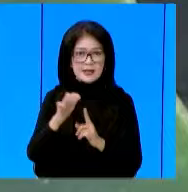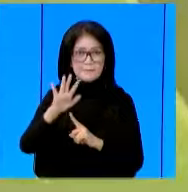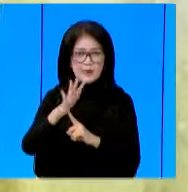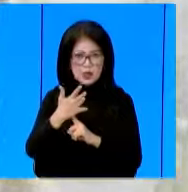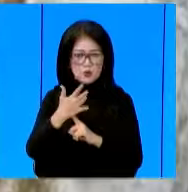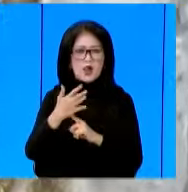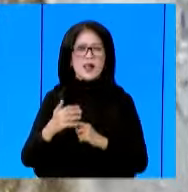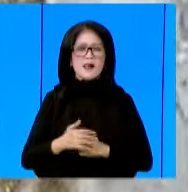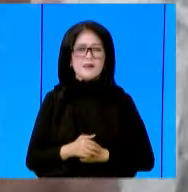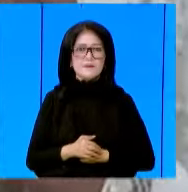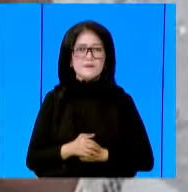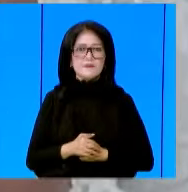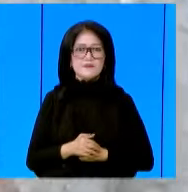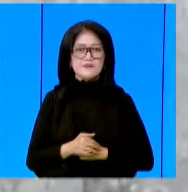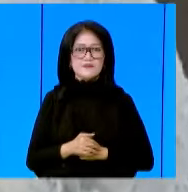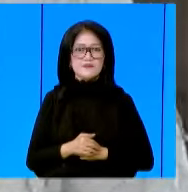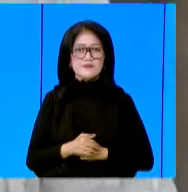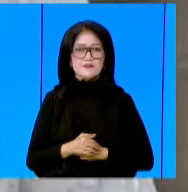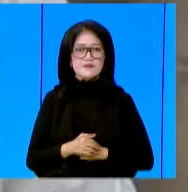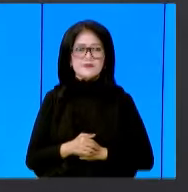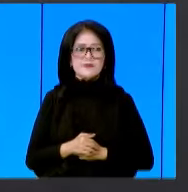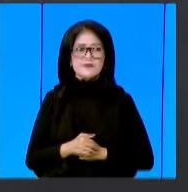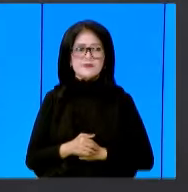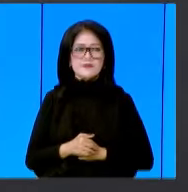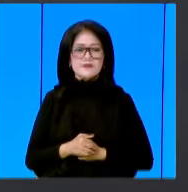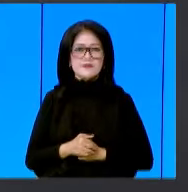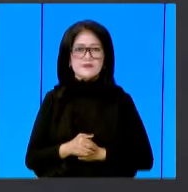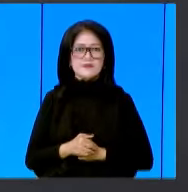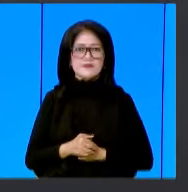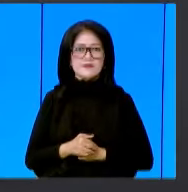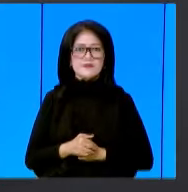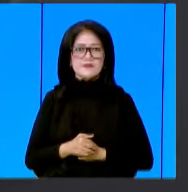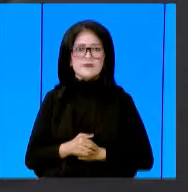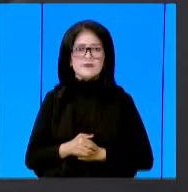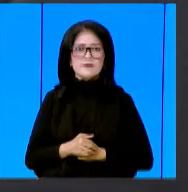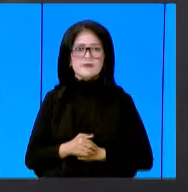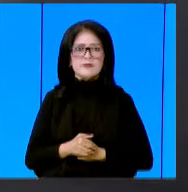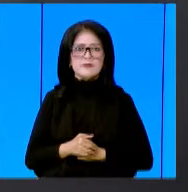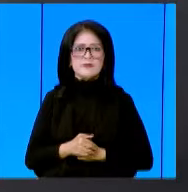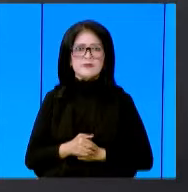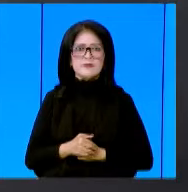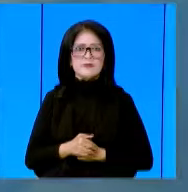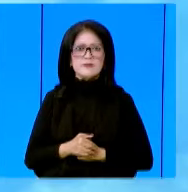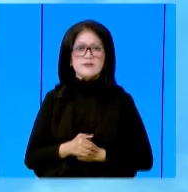Dari Kabupaten Bantul, Yogyakarta, Trisna Purwoko, iNews melaporkan.